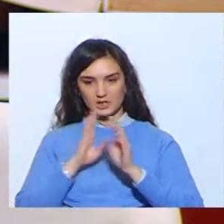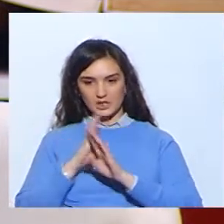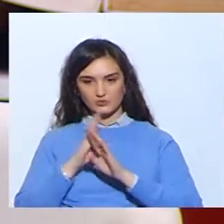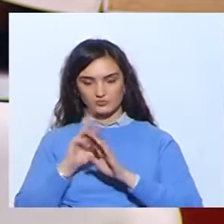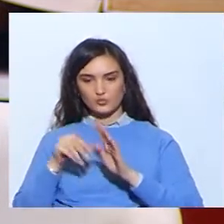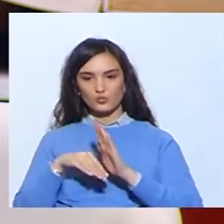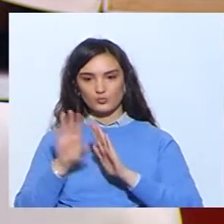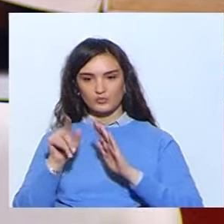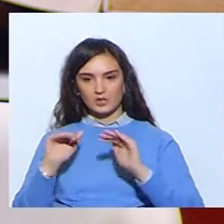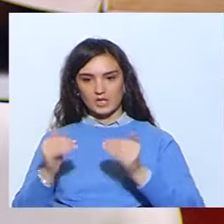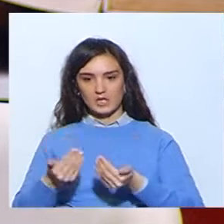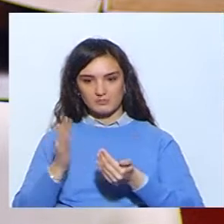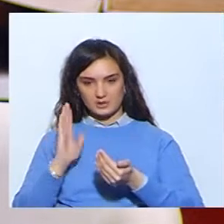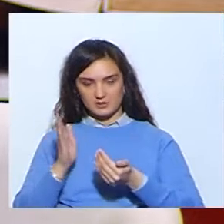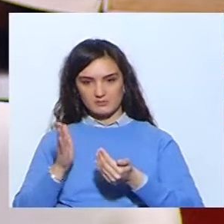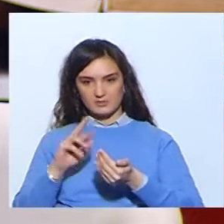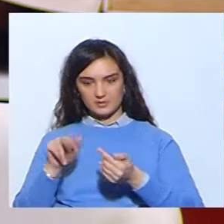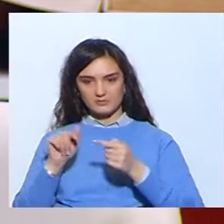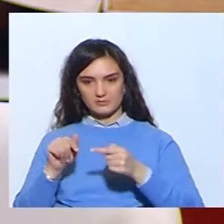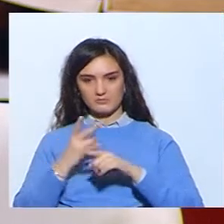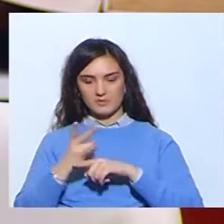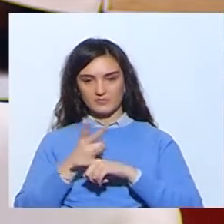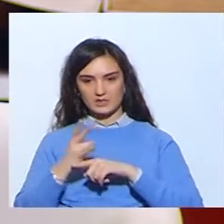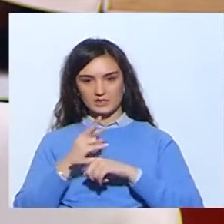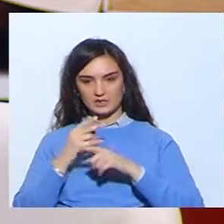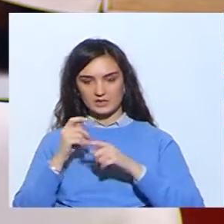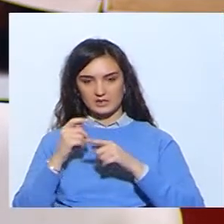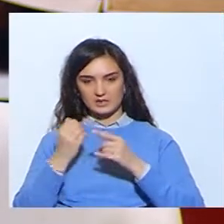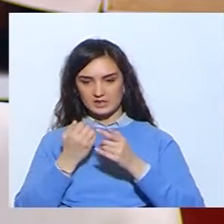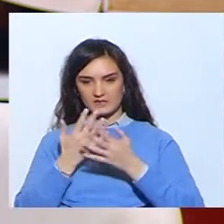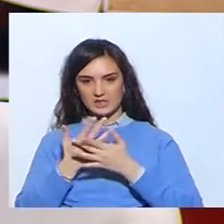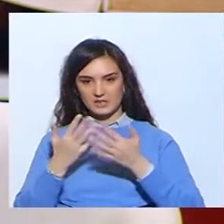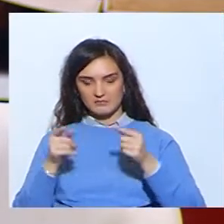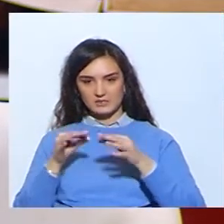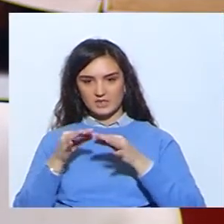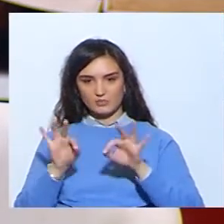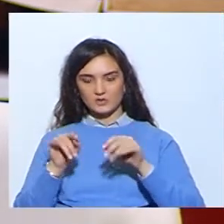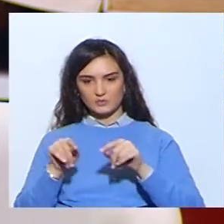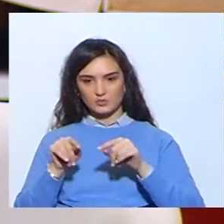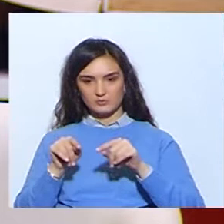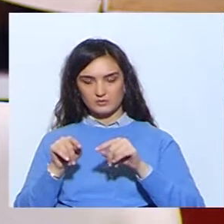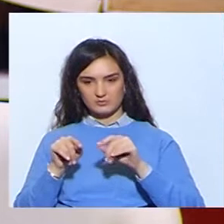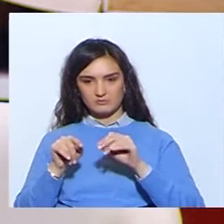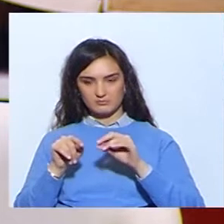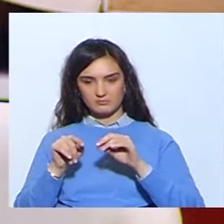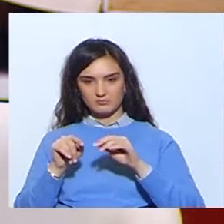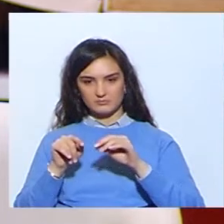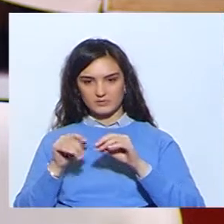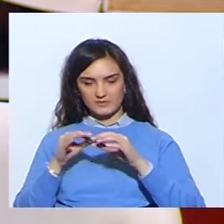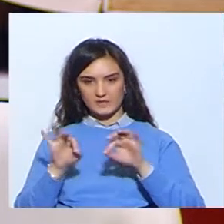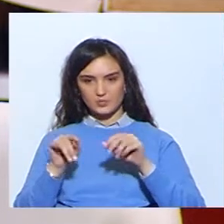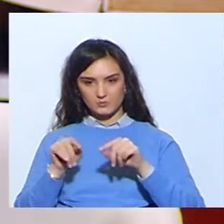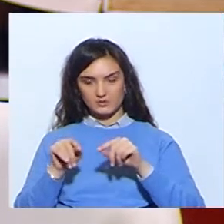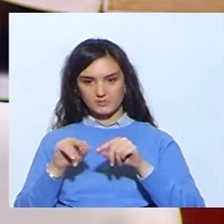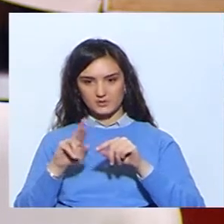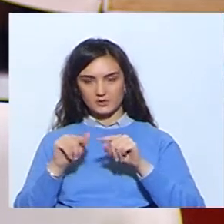ჰაერში და ბევრად უფრო ნაკლები გახდება. ხდება მავნე ნივთიერებების ან წვისგან გამონთავისუფლებული მავნე ნივთიერებების